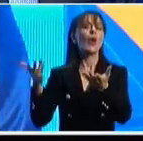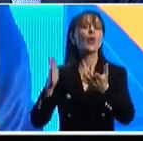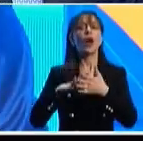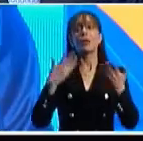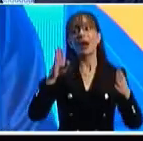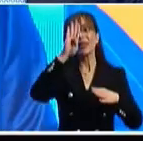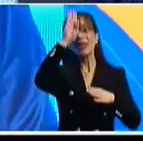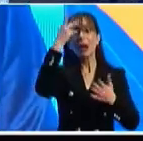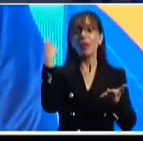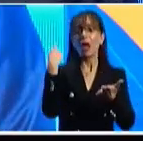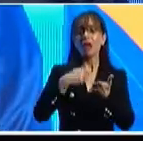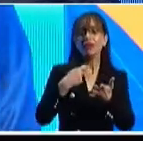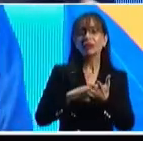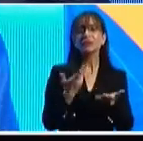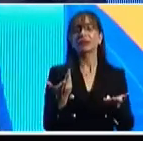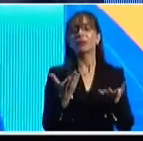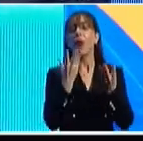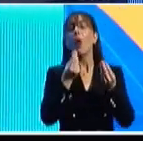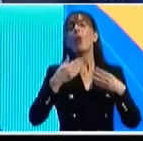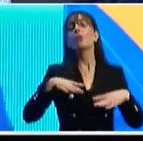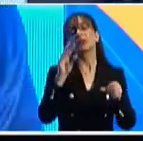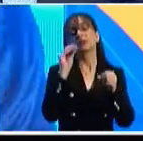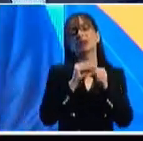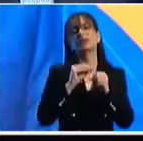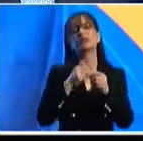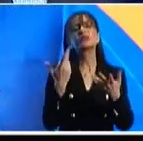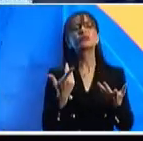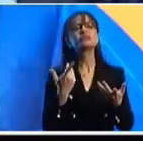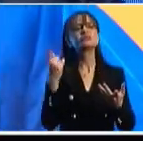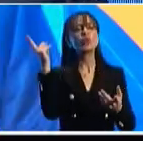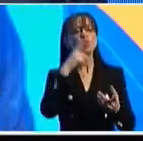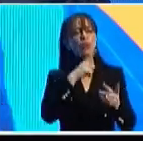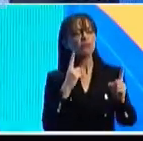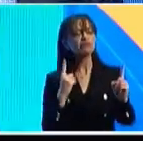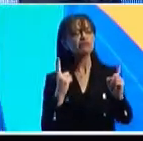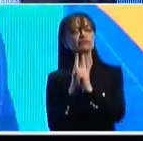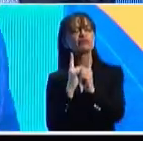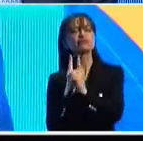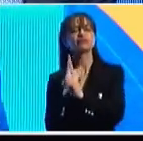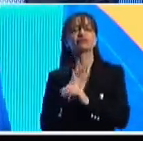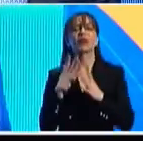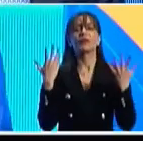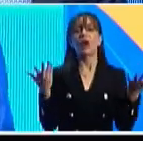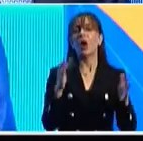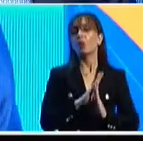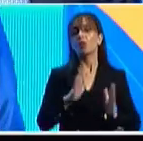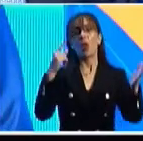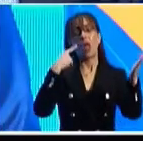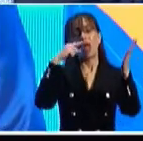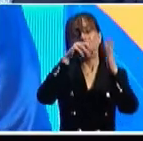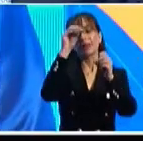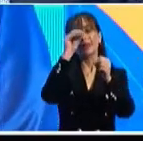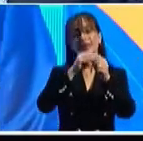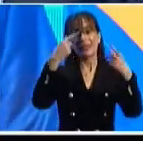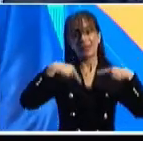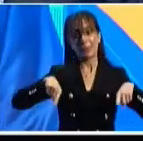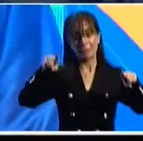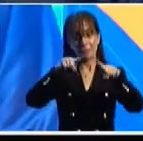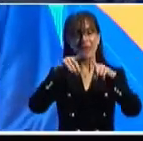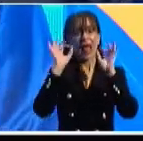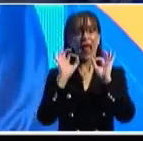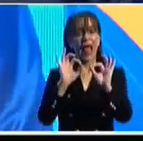devam etmemesi sebebiyle biz bu oranlarla karşılaşıyoruz. Tabii bu büyük hedef için biz